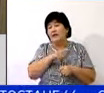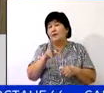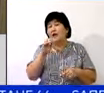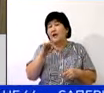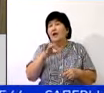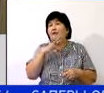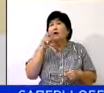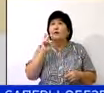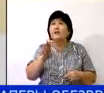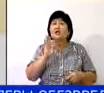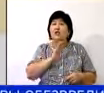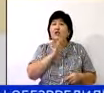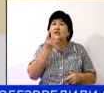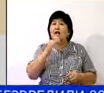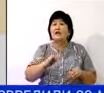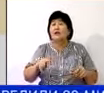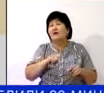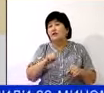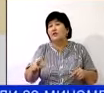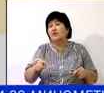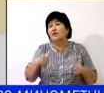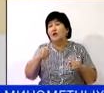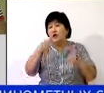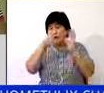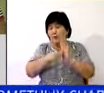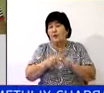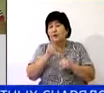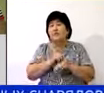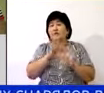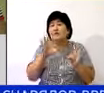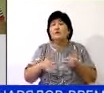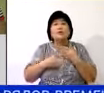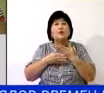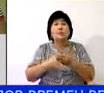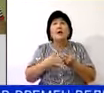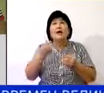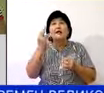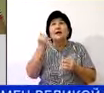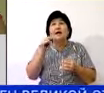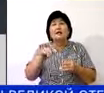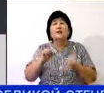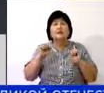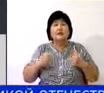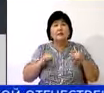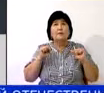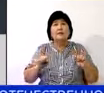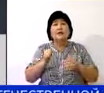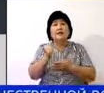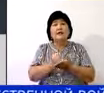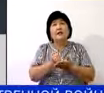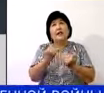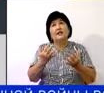сюда обращаются женщины с детьми. В течение полугода им оказывается всемерная помощь. Центр стремится по возможности сохранить